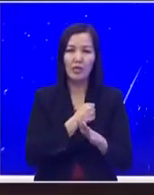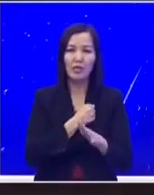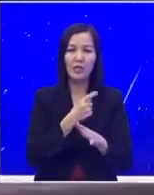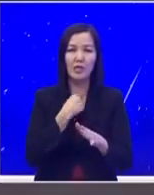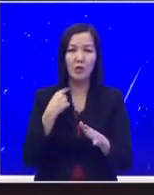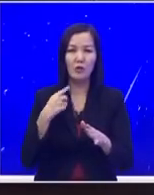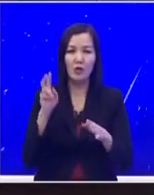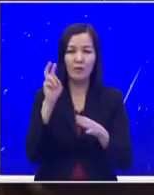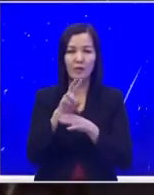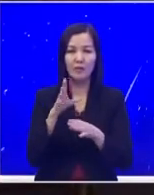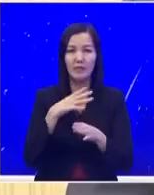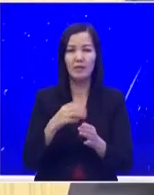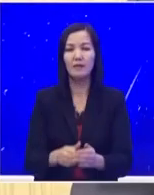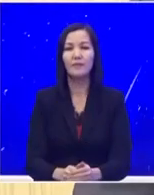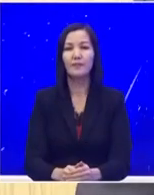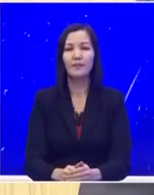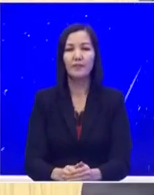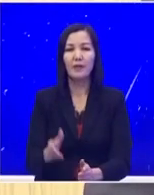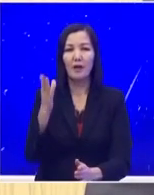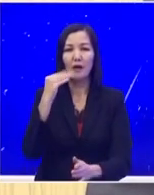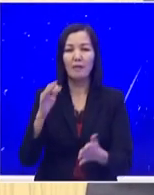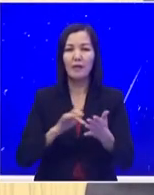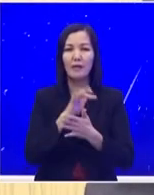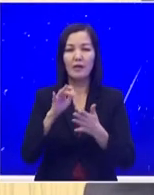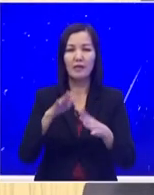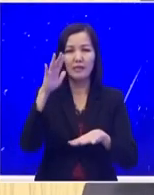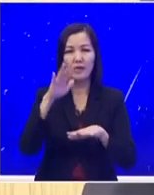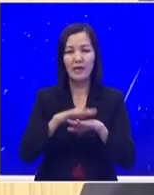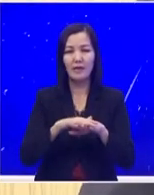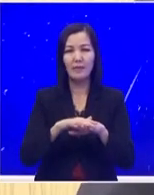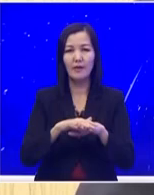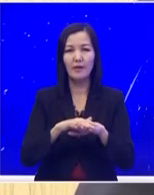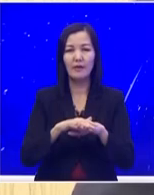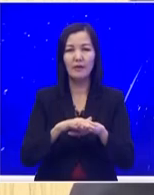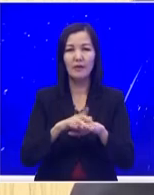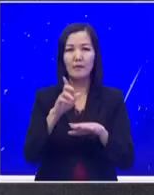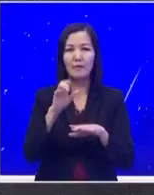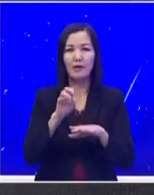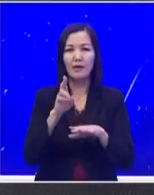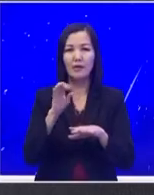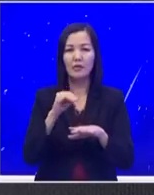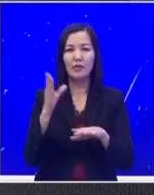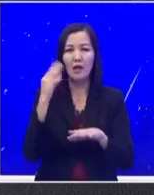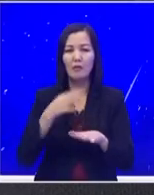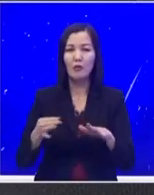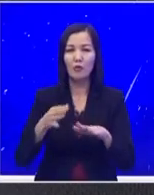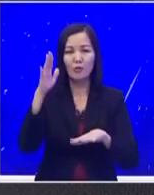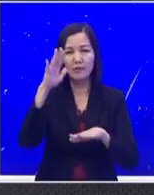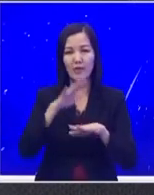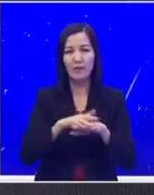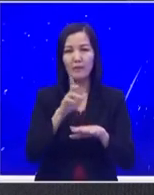Талдықорған қаласынан бастап отыр. Алматы қаласының әкімі Бақытжан Әбдірұлы мен Алматы облысының